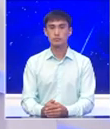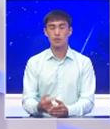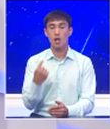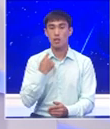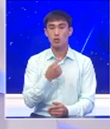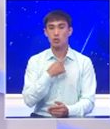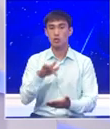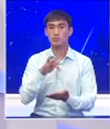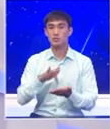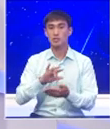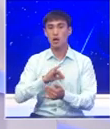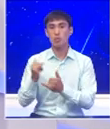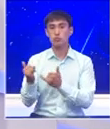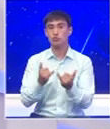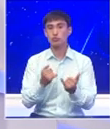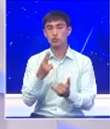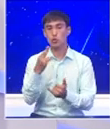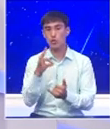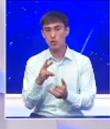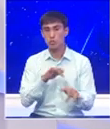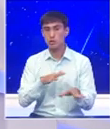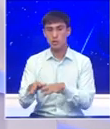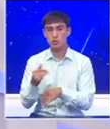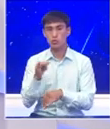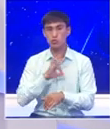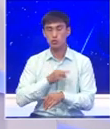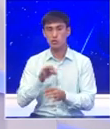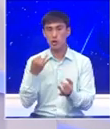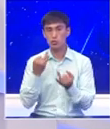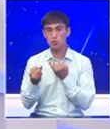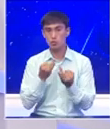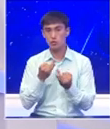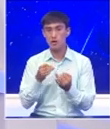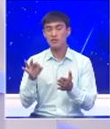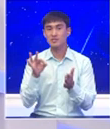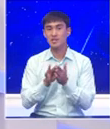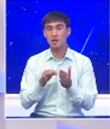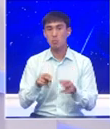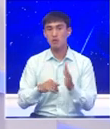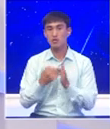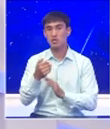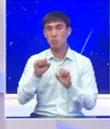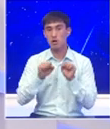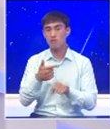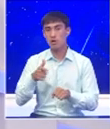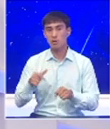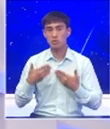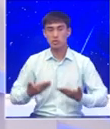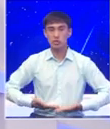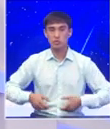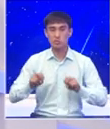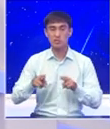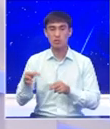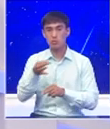В Талдыкурганском центре обслуживания населения прошла акция «Юстиция консультирует». В целях повышения правовой грамотности жителей специалисты